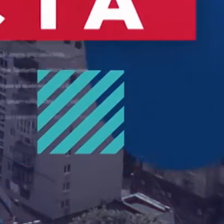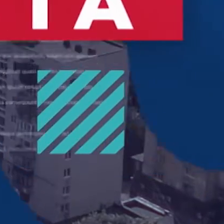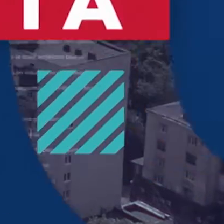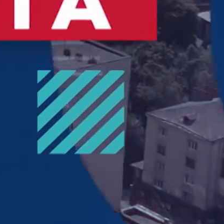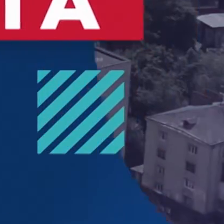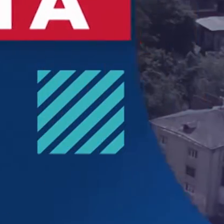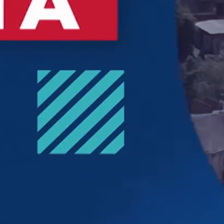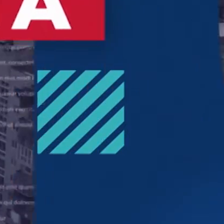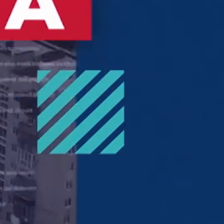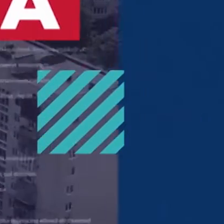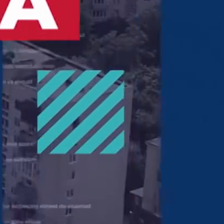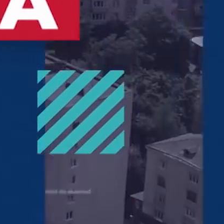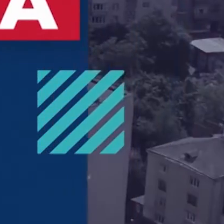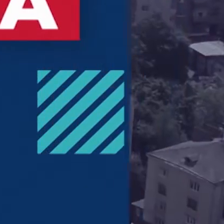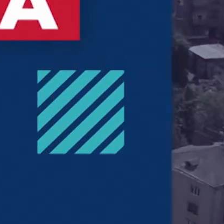Музика